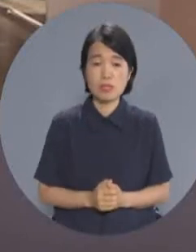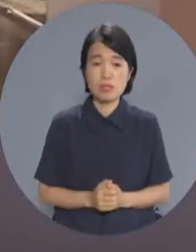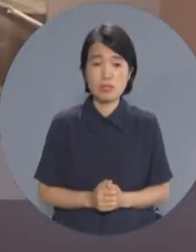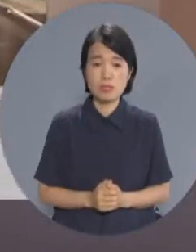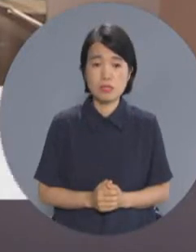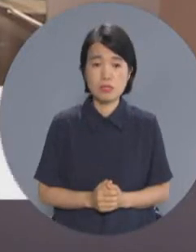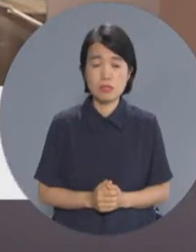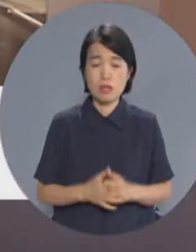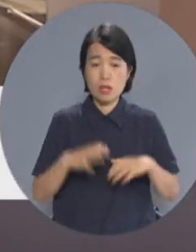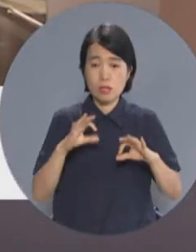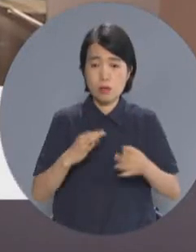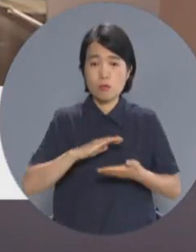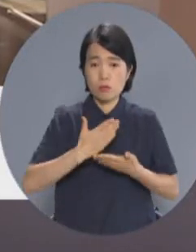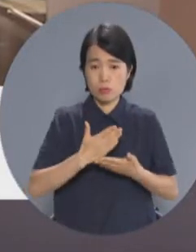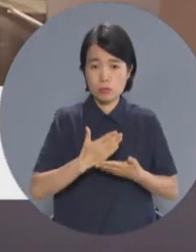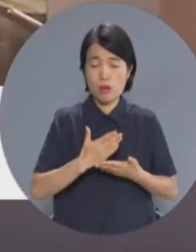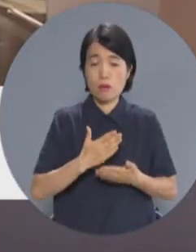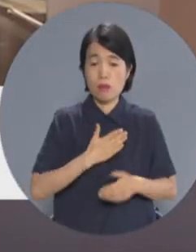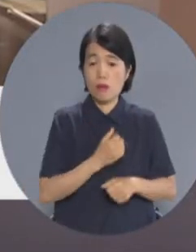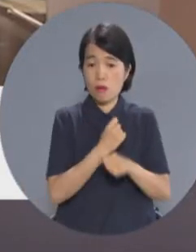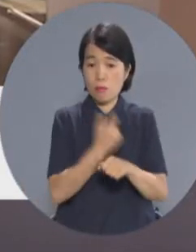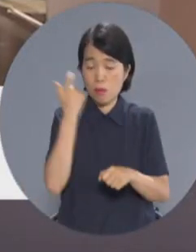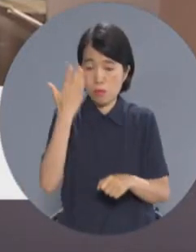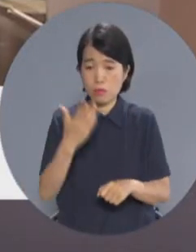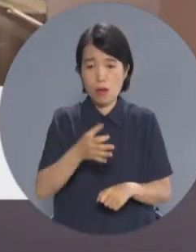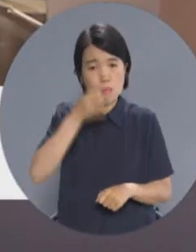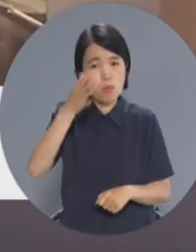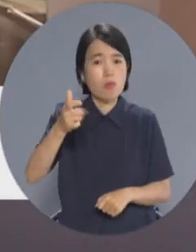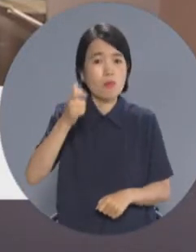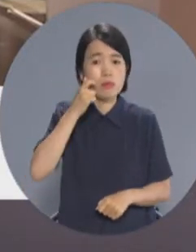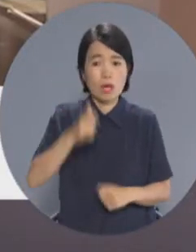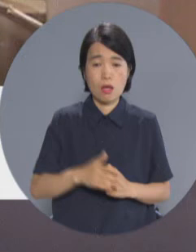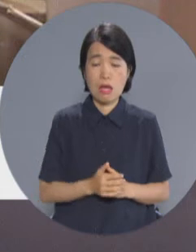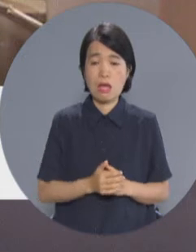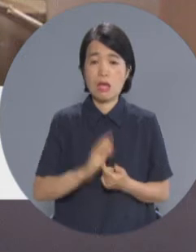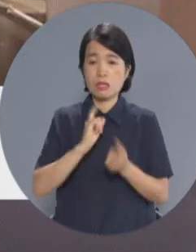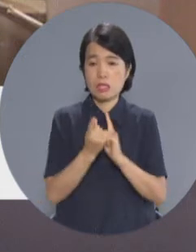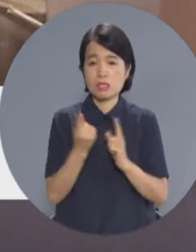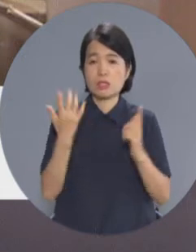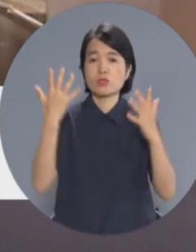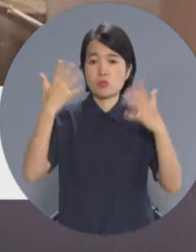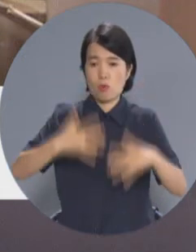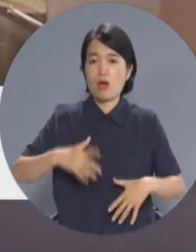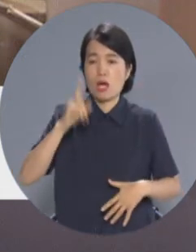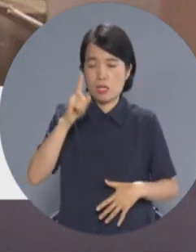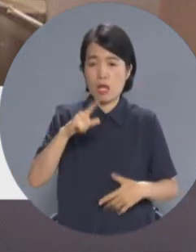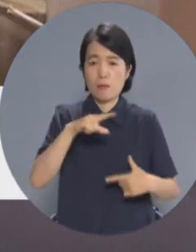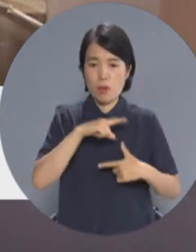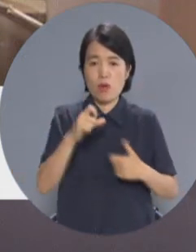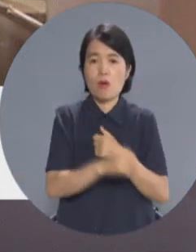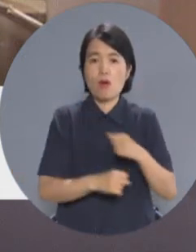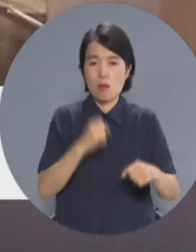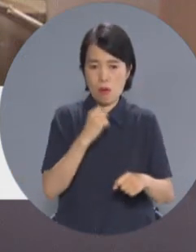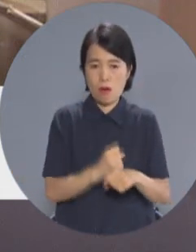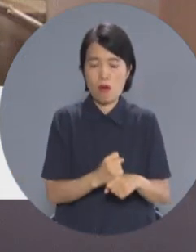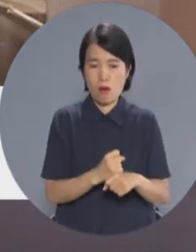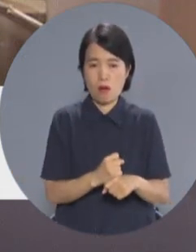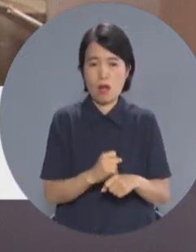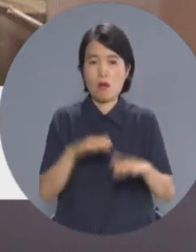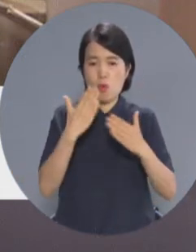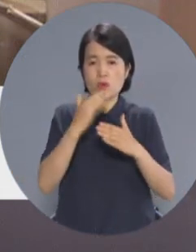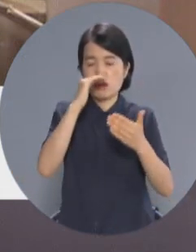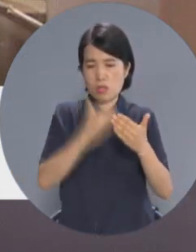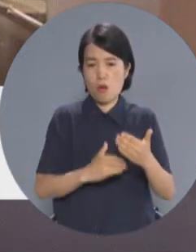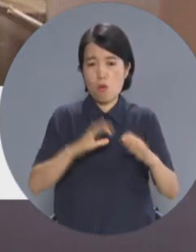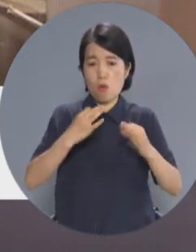통장, 나 현행범이냐? 목걸이니까. 대신 조건 하나 더 명의